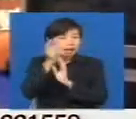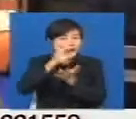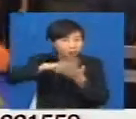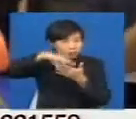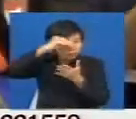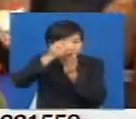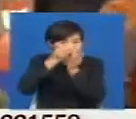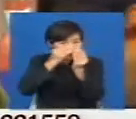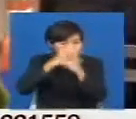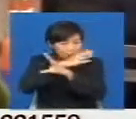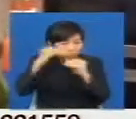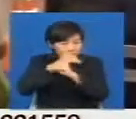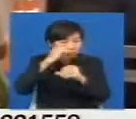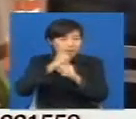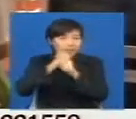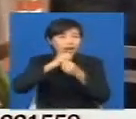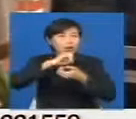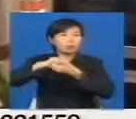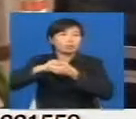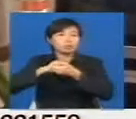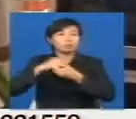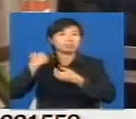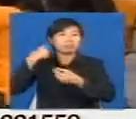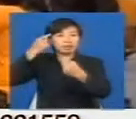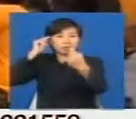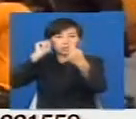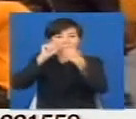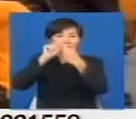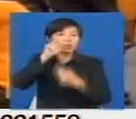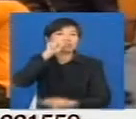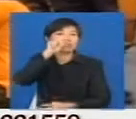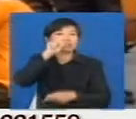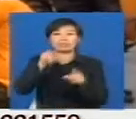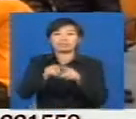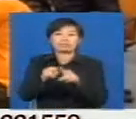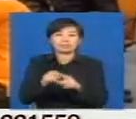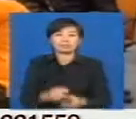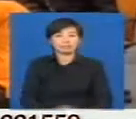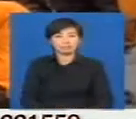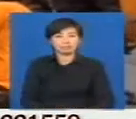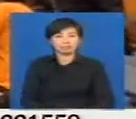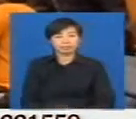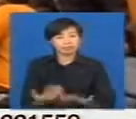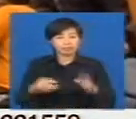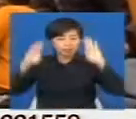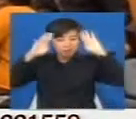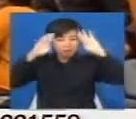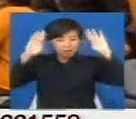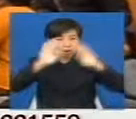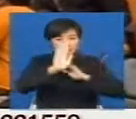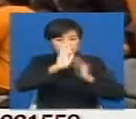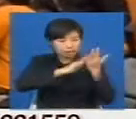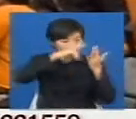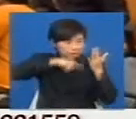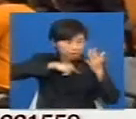รู้ร่วมกันคือทำงานร่วมกันนะฮะโดยมีเป้าไปที่เดียวกันที่เม็ดน้ำหยดนั้นอ่ะ ครับก็จะมีการแบ่งปันประสบการณ์ในการบริหารน้ำของประเทศไ